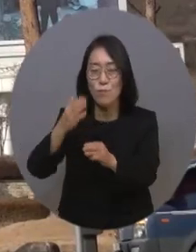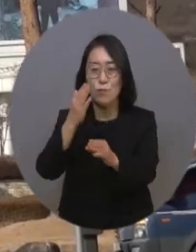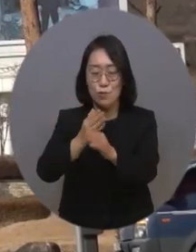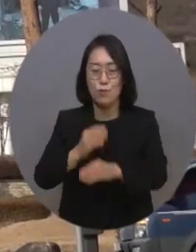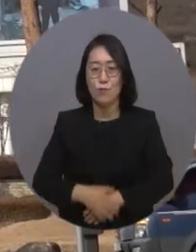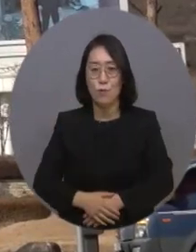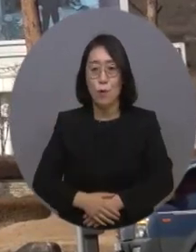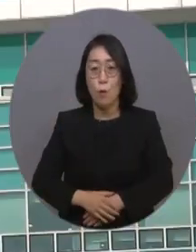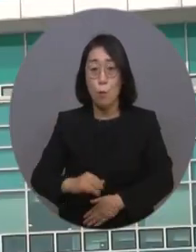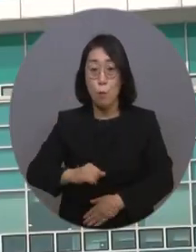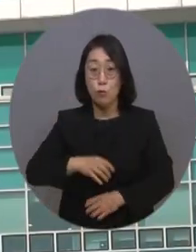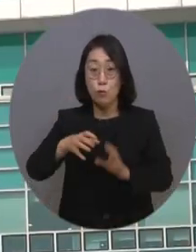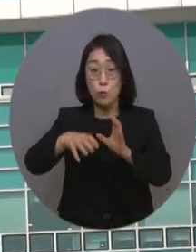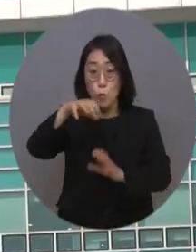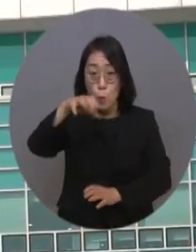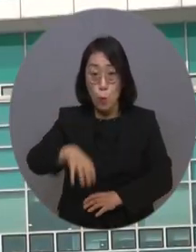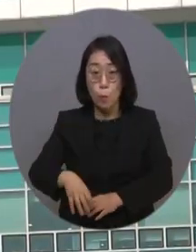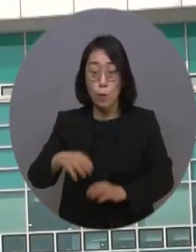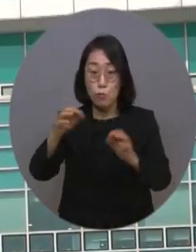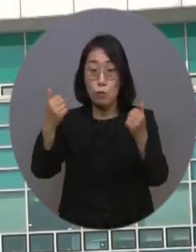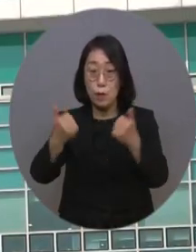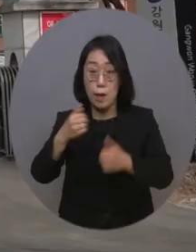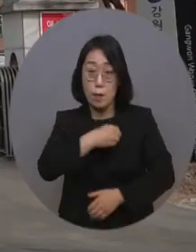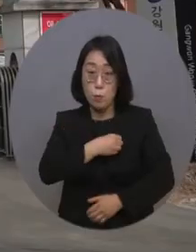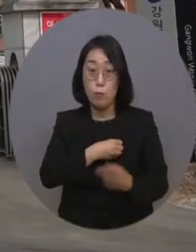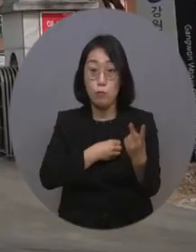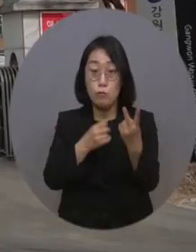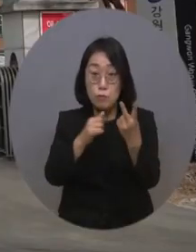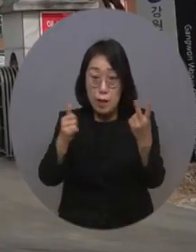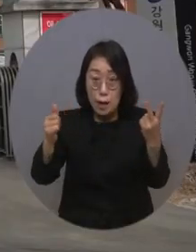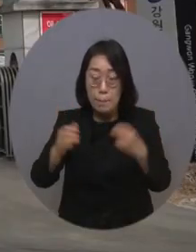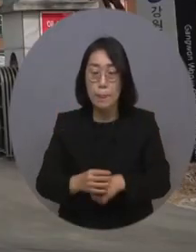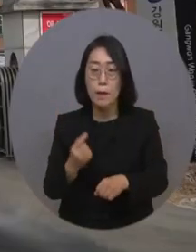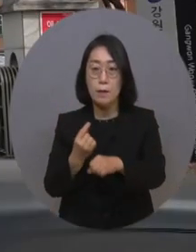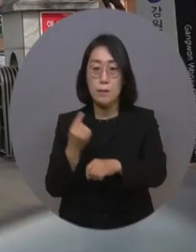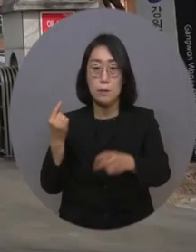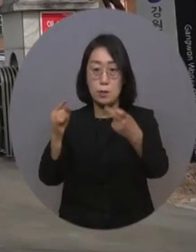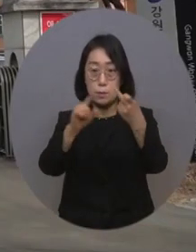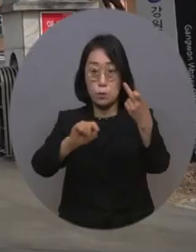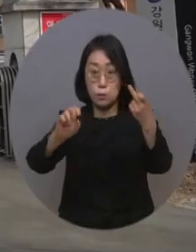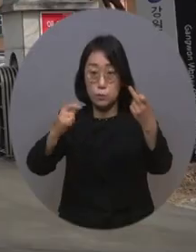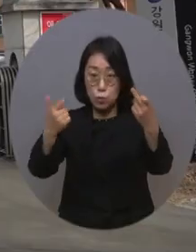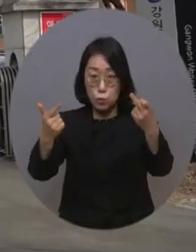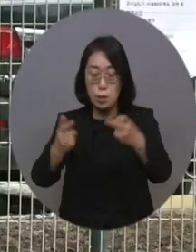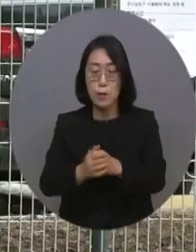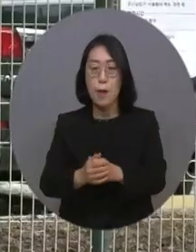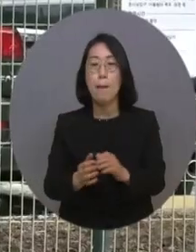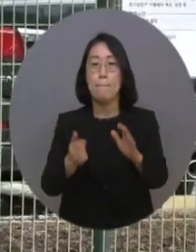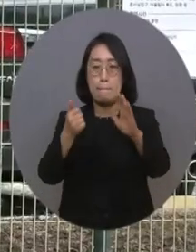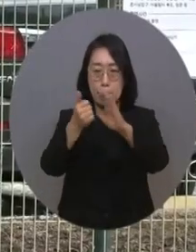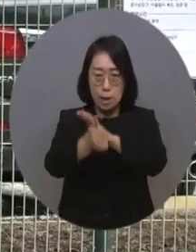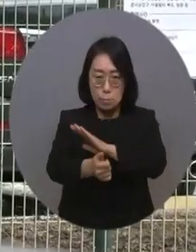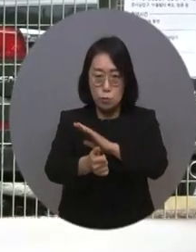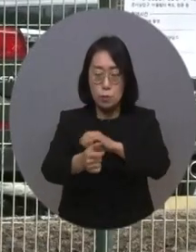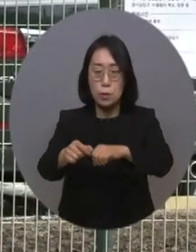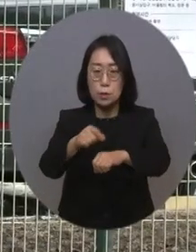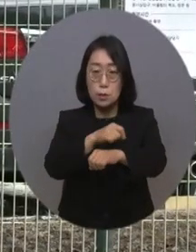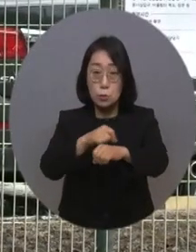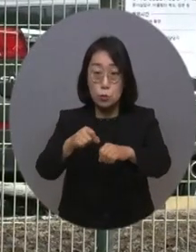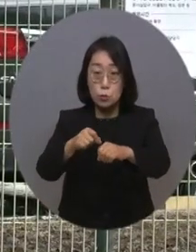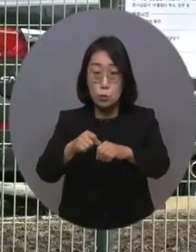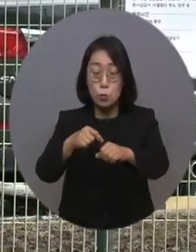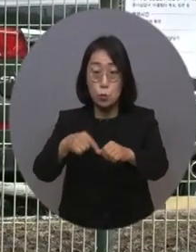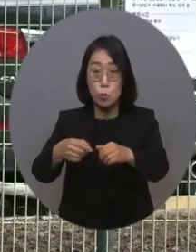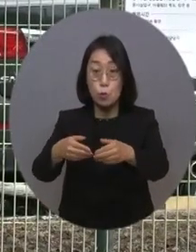원주시에는 원주시 여야 국회의원인 박정화, 송기현 의원은 작년 12월 16일 도교육청을 방문해서 특수교육원 원주 설립을